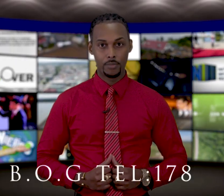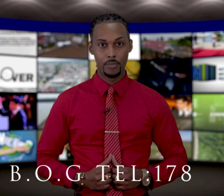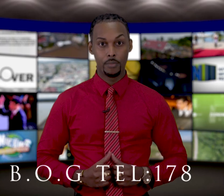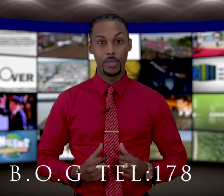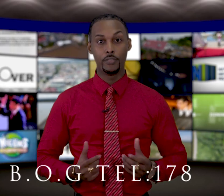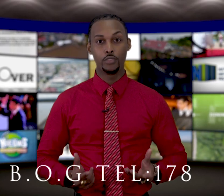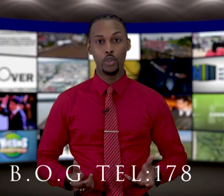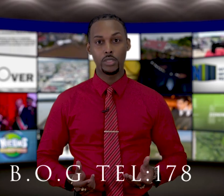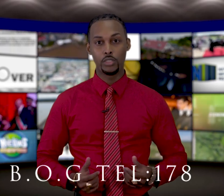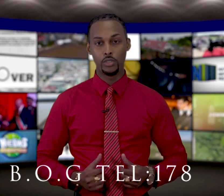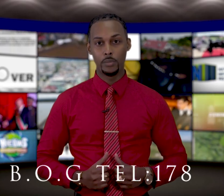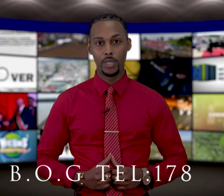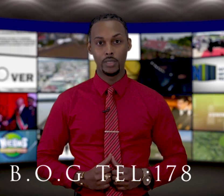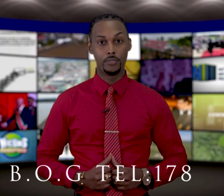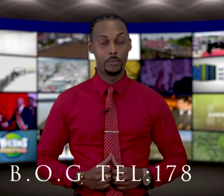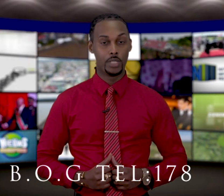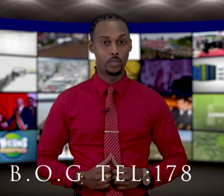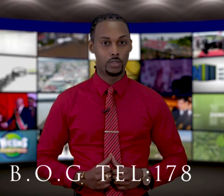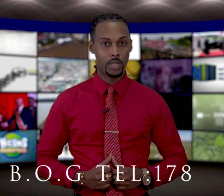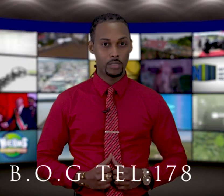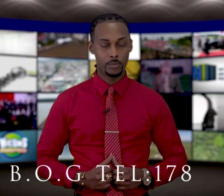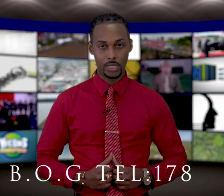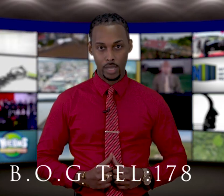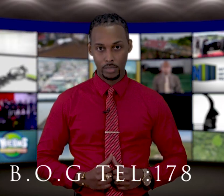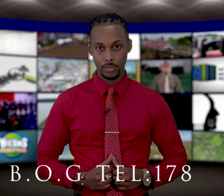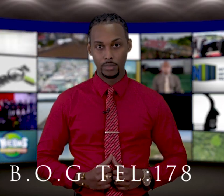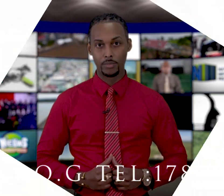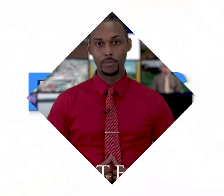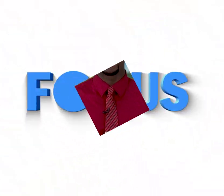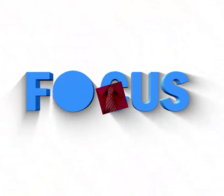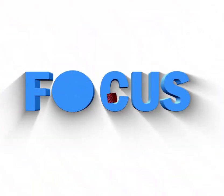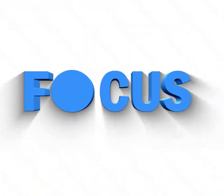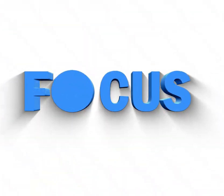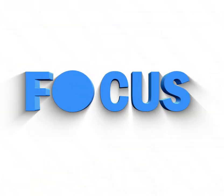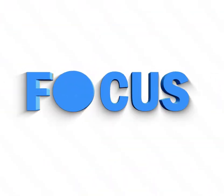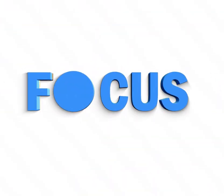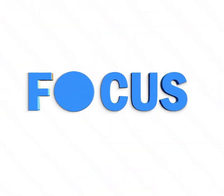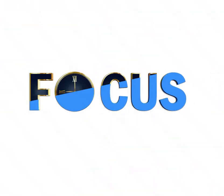178. Blijf thuis als u ziek bent en vermijd contact met anderen.